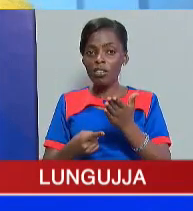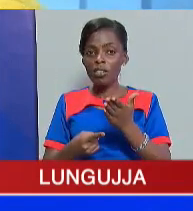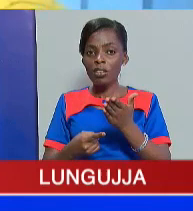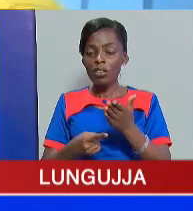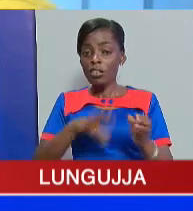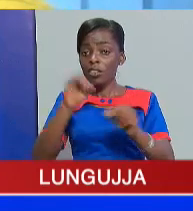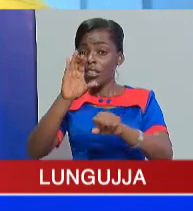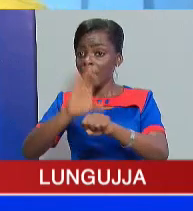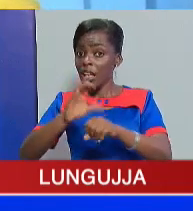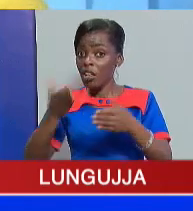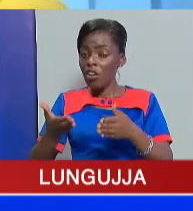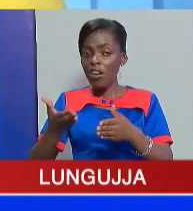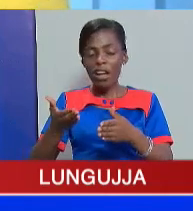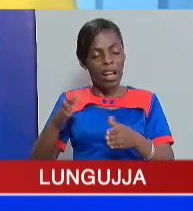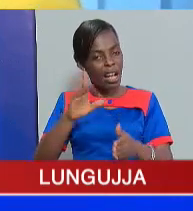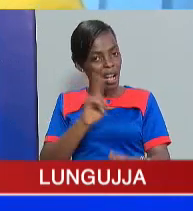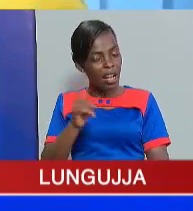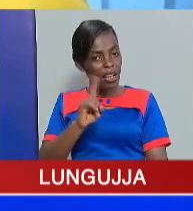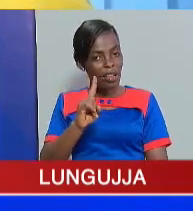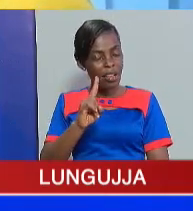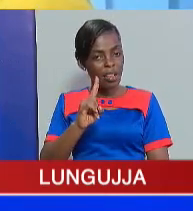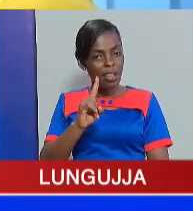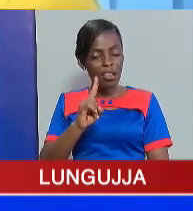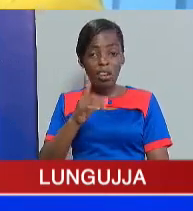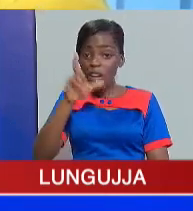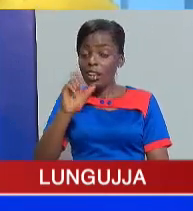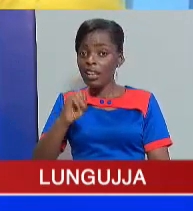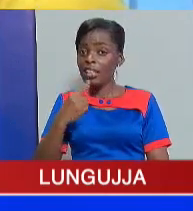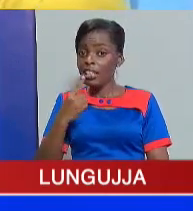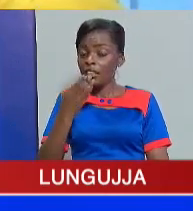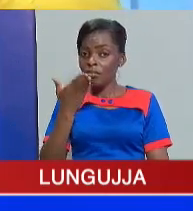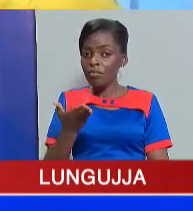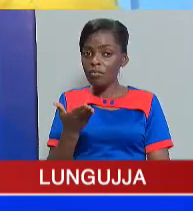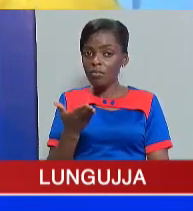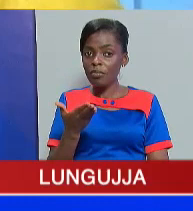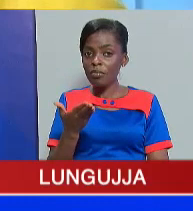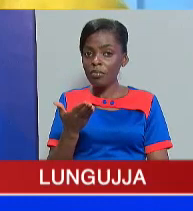muchachi abalokole oba mukerezia obe walala wono mtu wagama bwana ali muziki choko ali wet